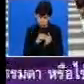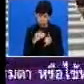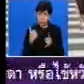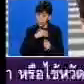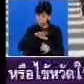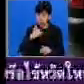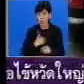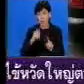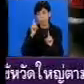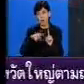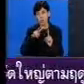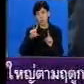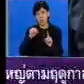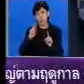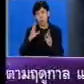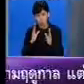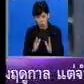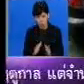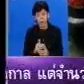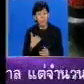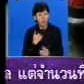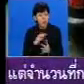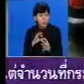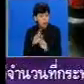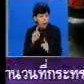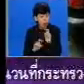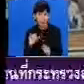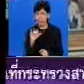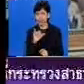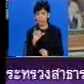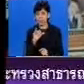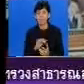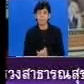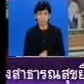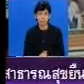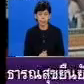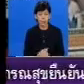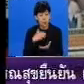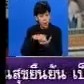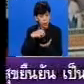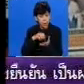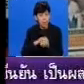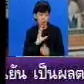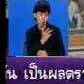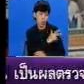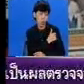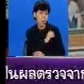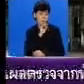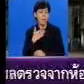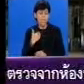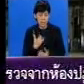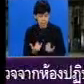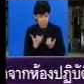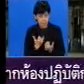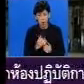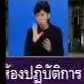หญ่ทั้งสิ้น 1,236 รายแต่ยังไม่มีรายงานผู้เสียชีวิตทางด้านของรายงานจากองค์การอนามัยโลกก็ระบุว่า